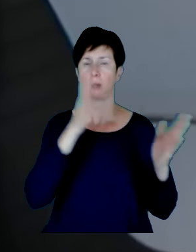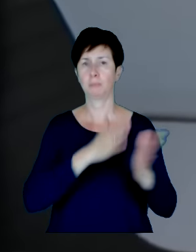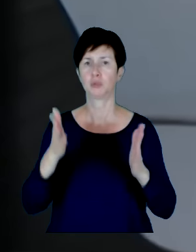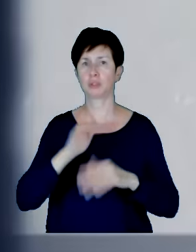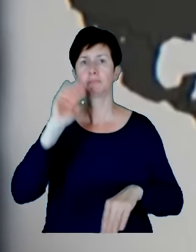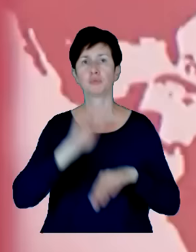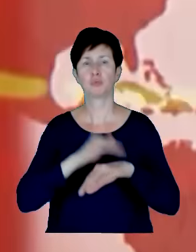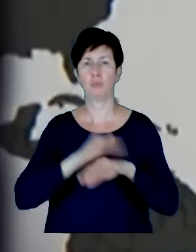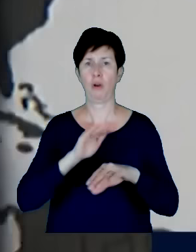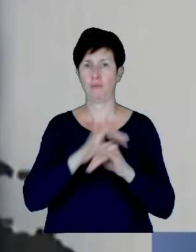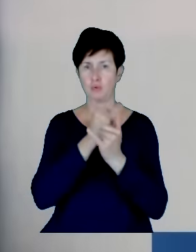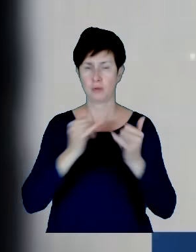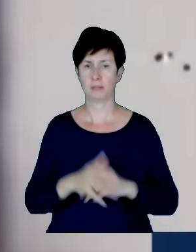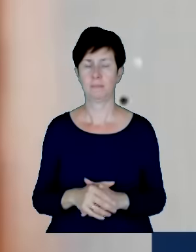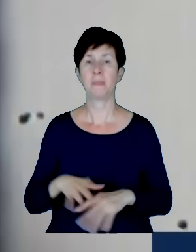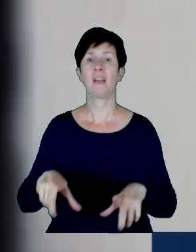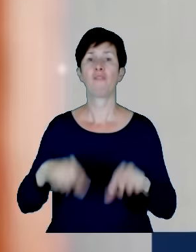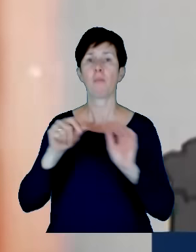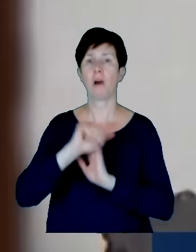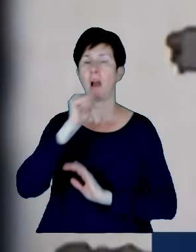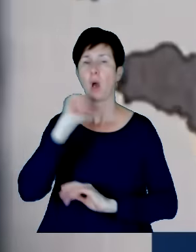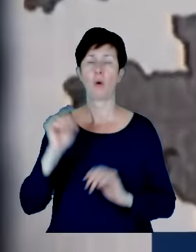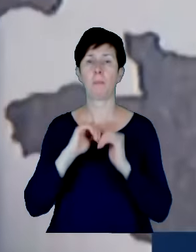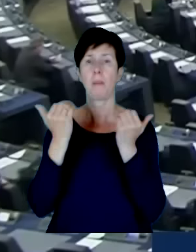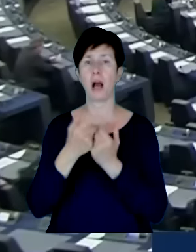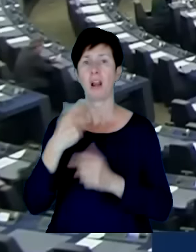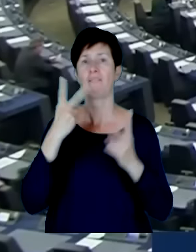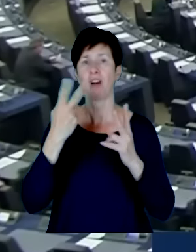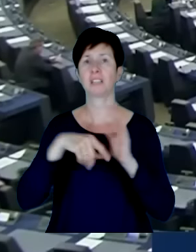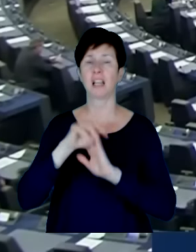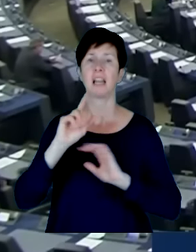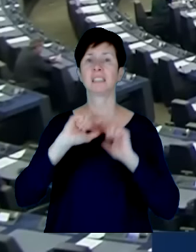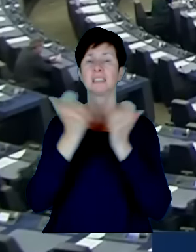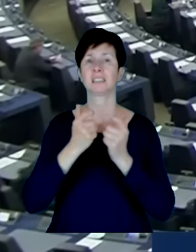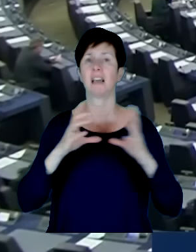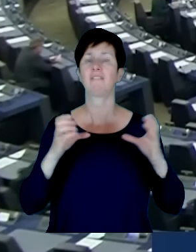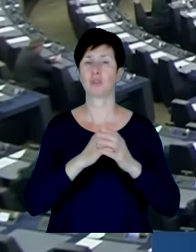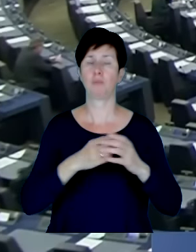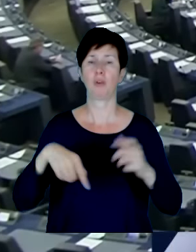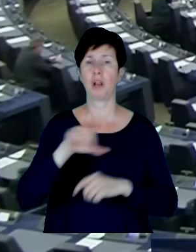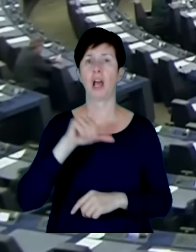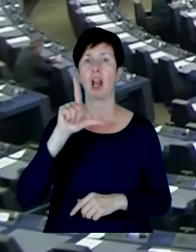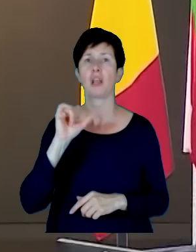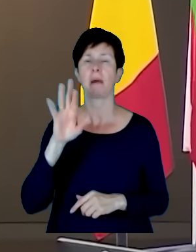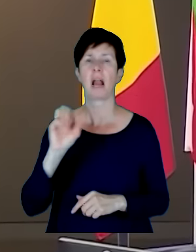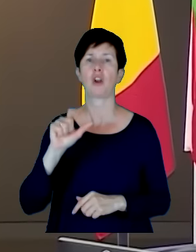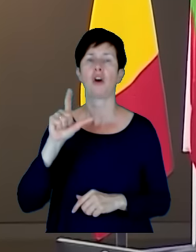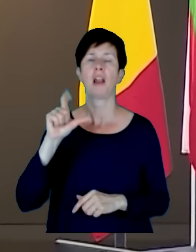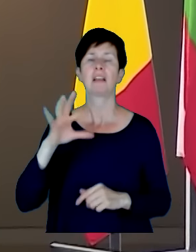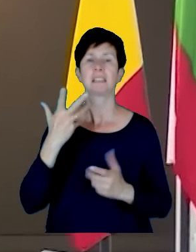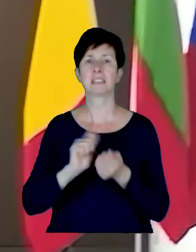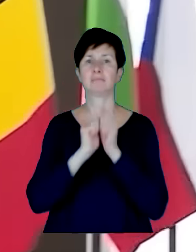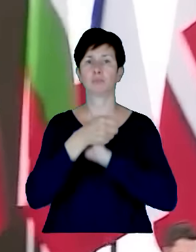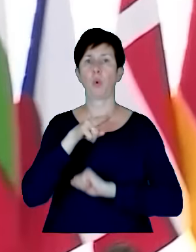brukselczyk wybory do europarlamentu będą kluczowe dla przyszłości całej wspólnoty liberalno lewicowa Elita w Brukseli chce przekształcenia Unii